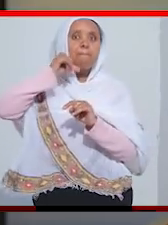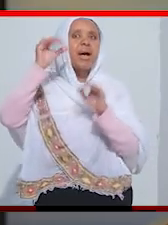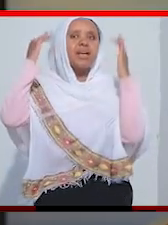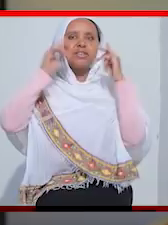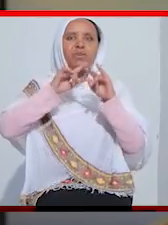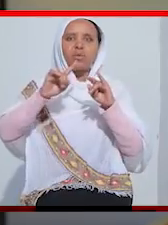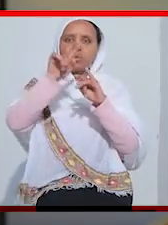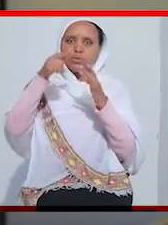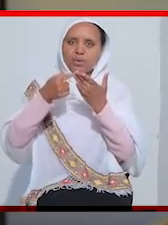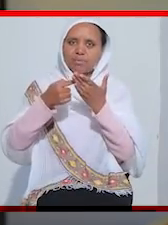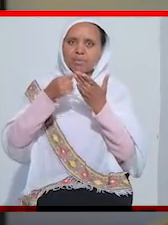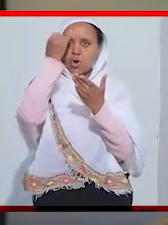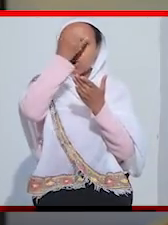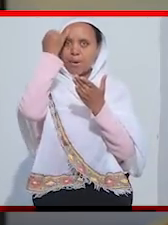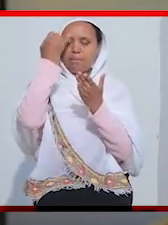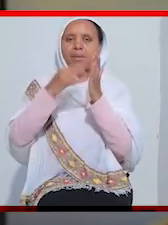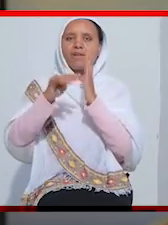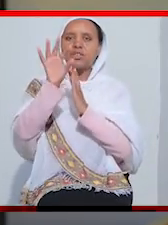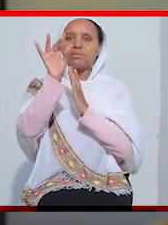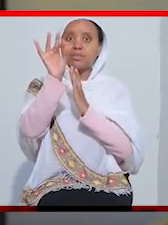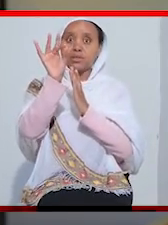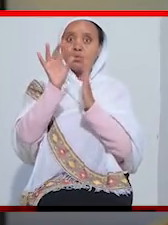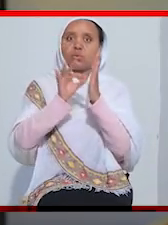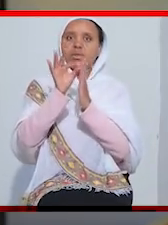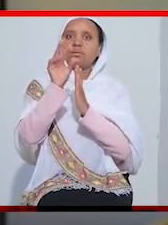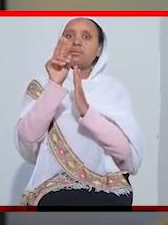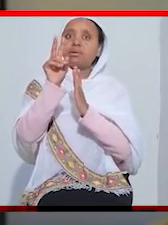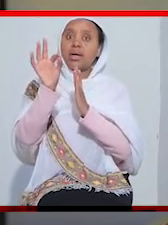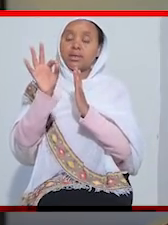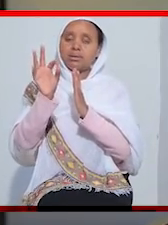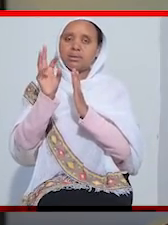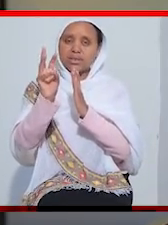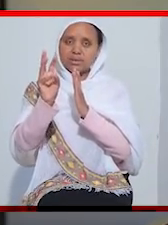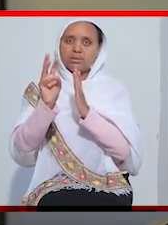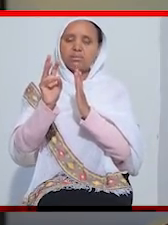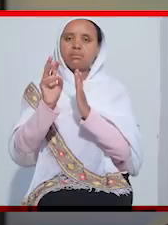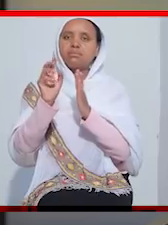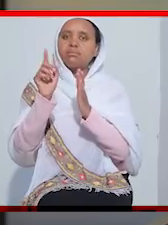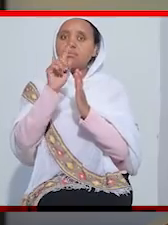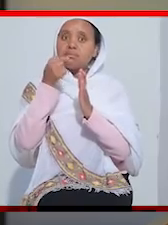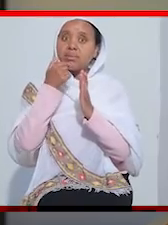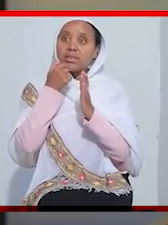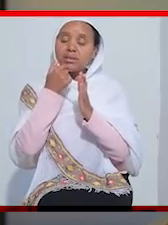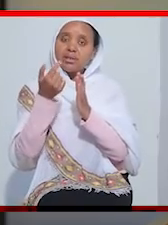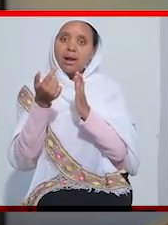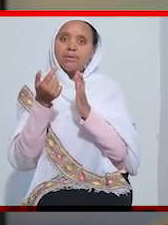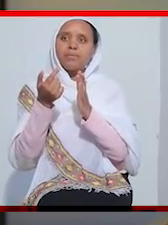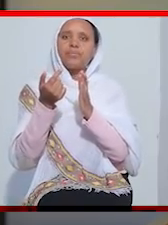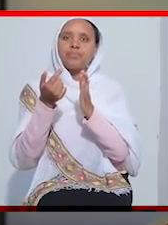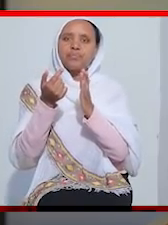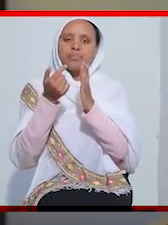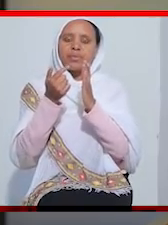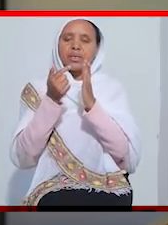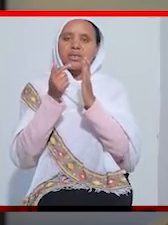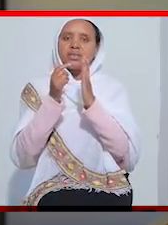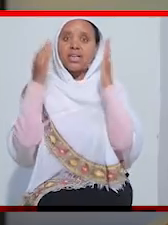ግን የማይቀር ተስፋ ነው። ስለሆነም ነው ሮሜ ምዕራፍ 8 ቁጥር 26 ላይ ወምንትኑ ውእቱን ከጸሎትነ ለእመ ኢናምር